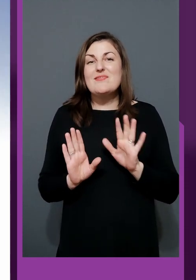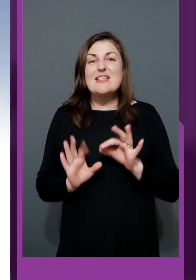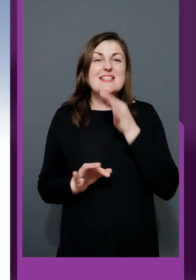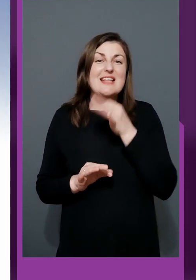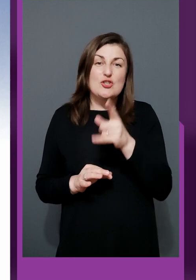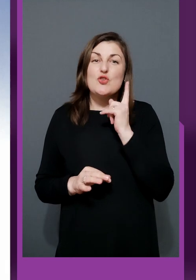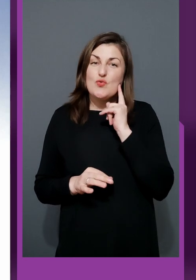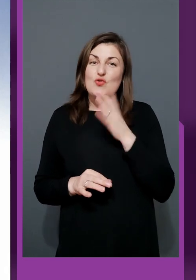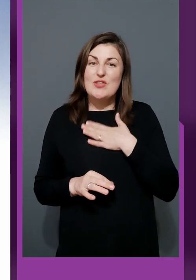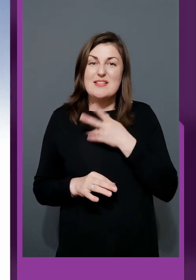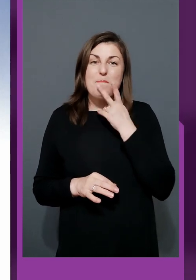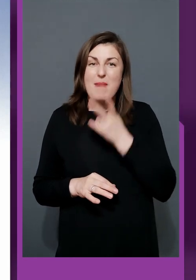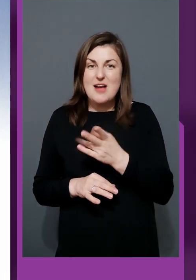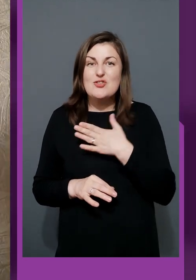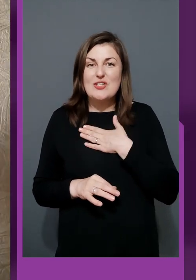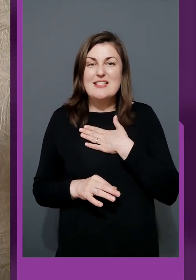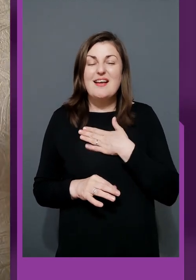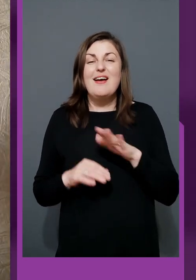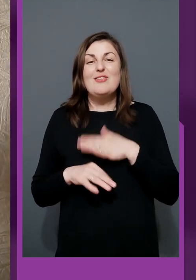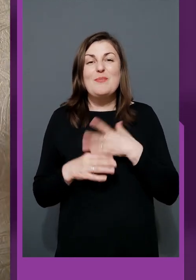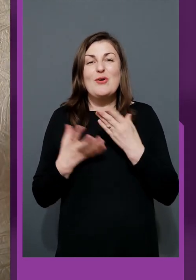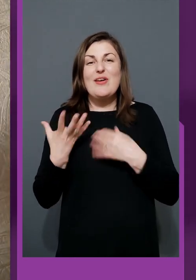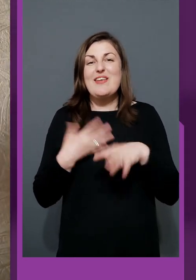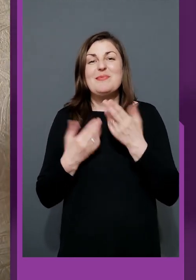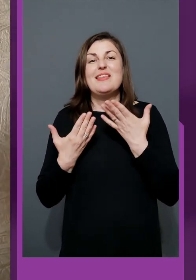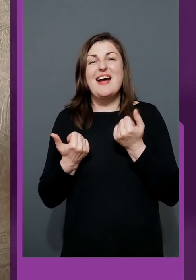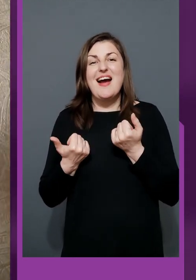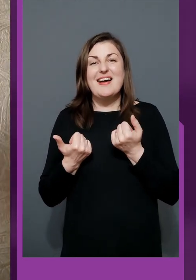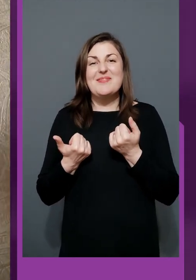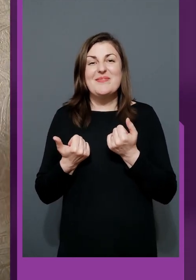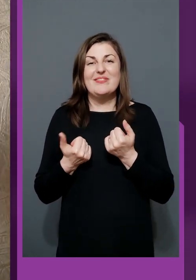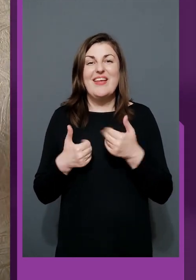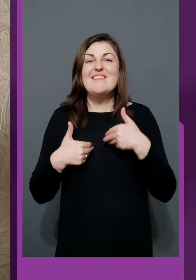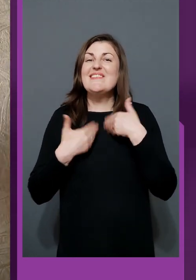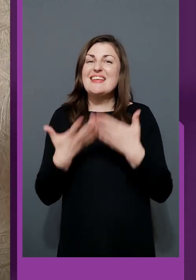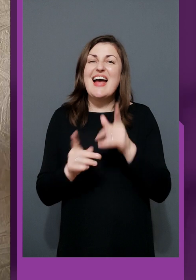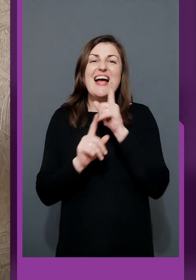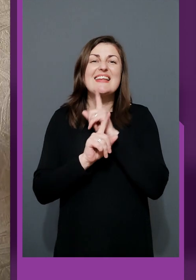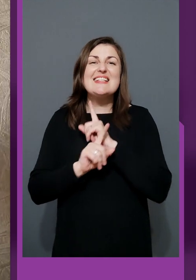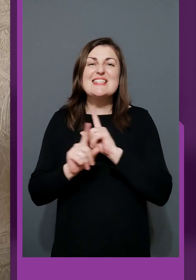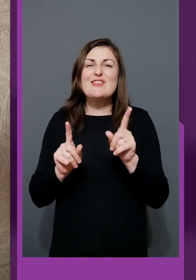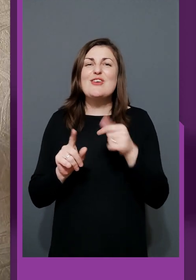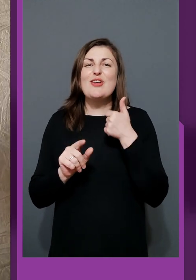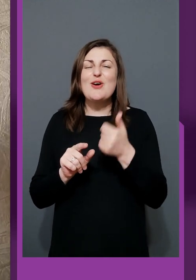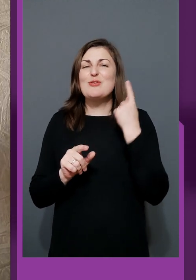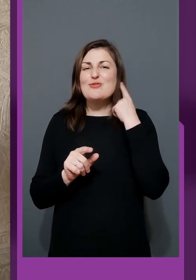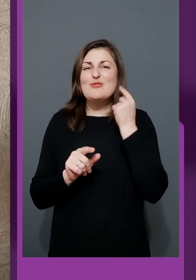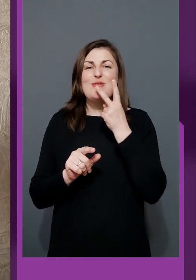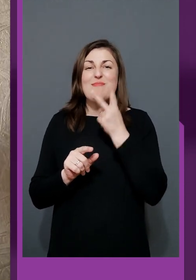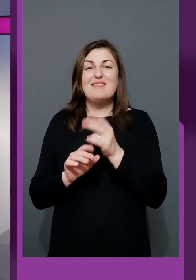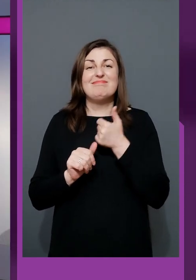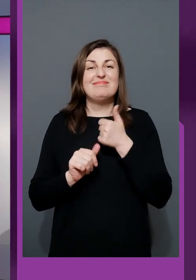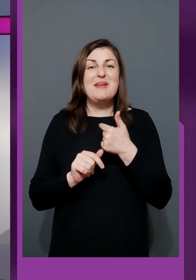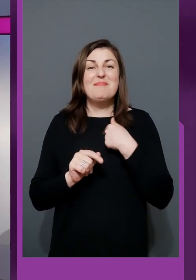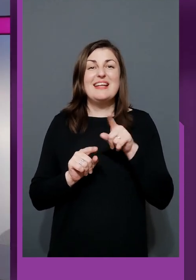Скажи чи Чуєш ти нас чи бачиш Доброго дня всім так вітаємо надзвичайно добре чую бачу